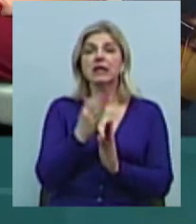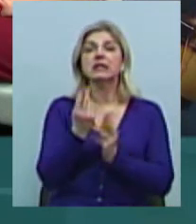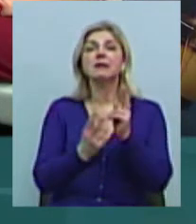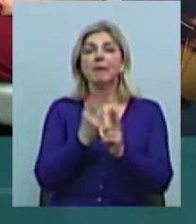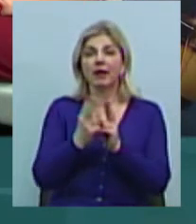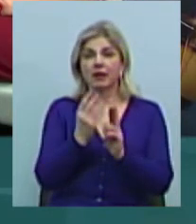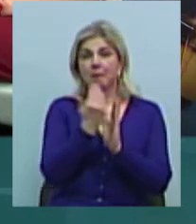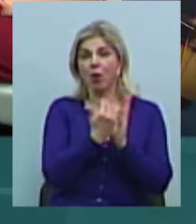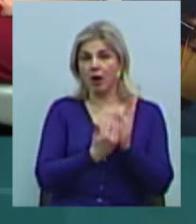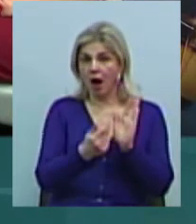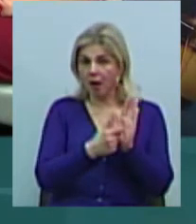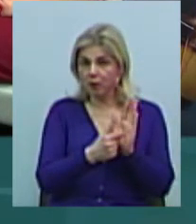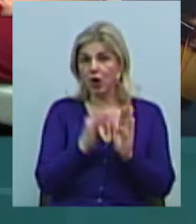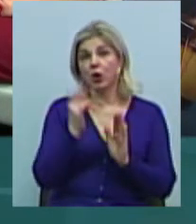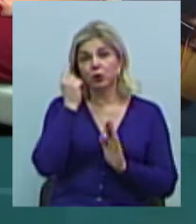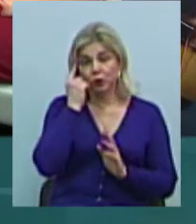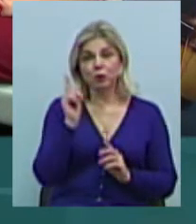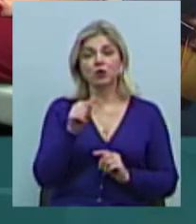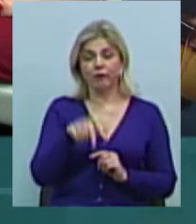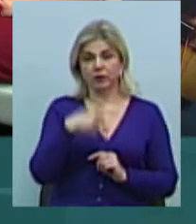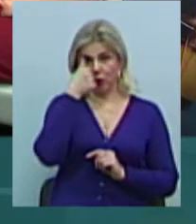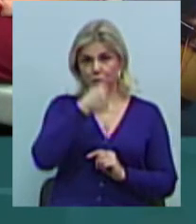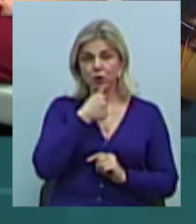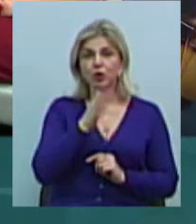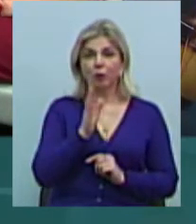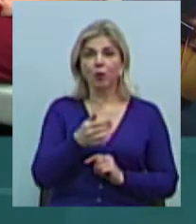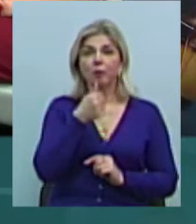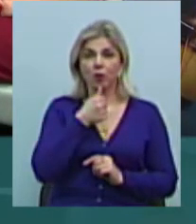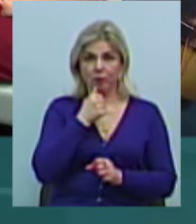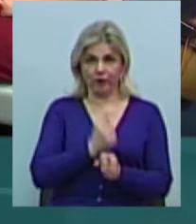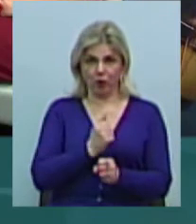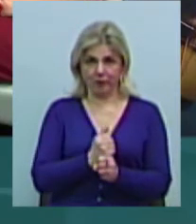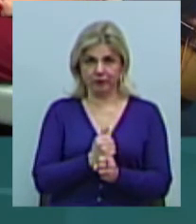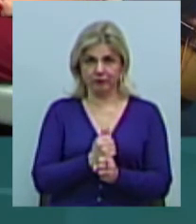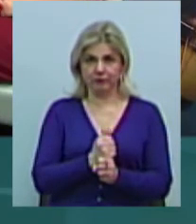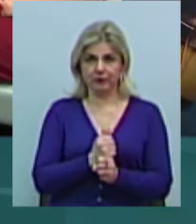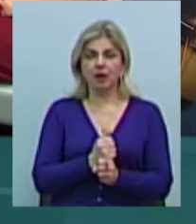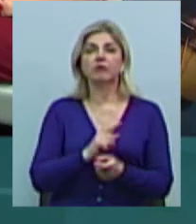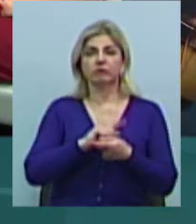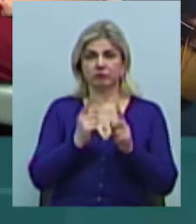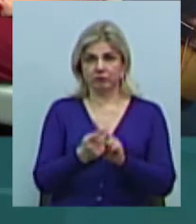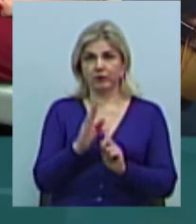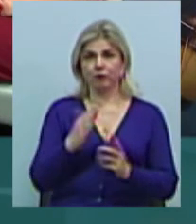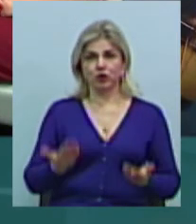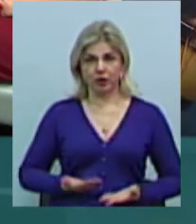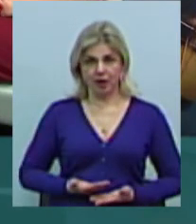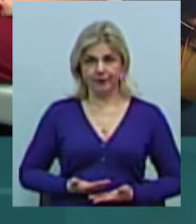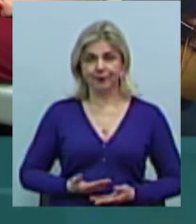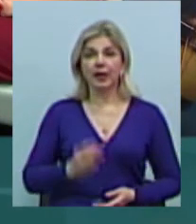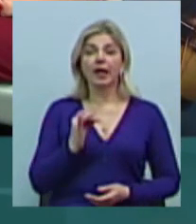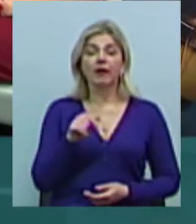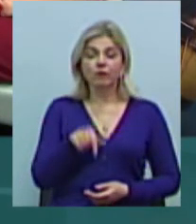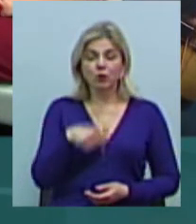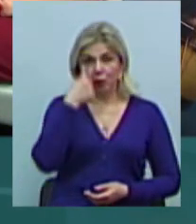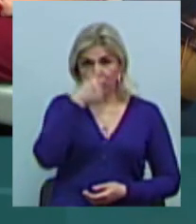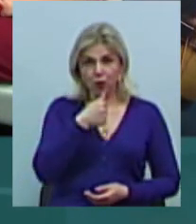що в цьому році ми це будемо пробувати перетворити, як то кажуть, в життя. Ну і також в цьому